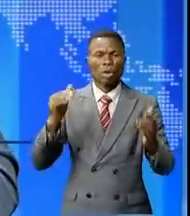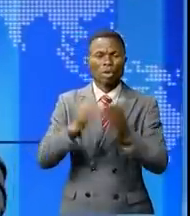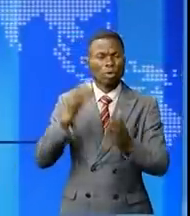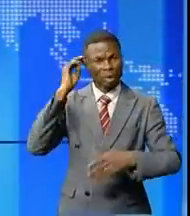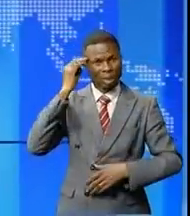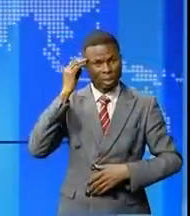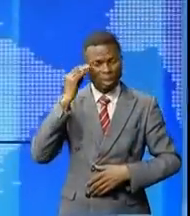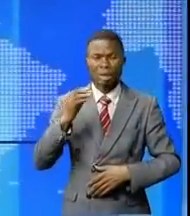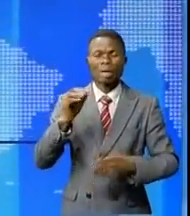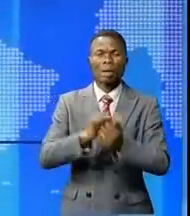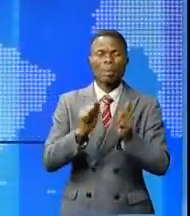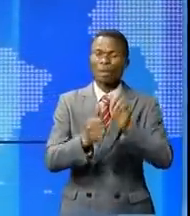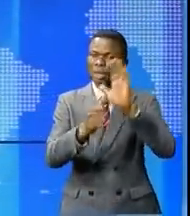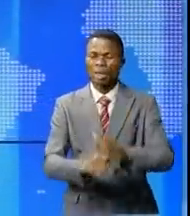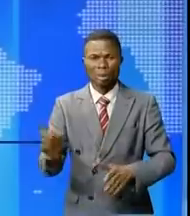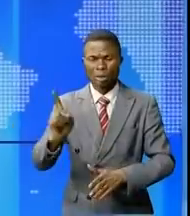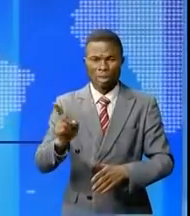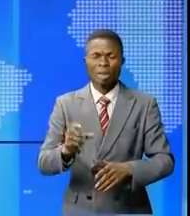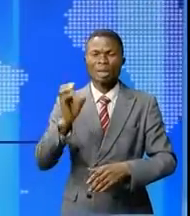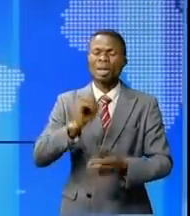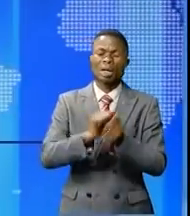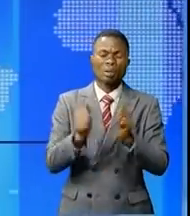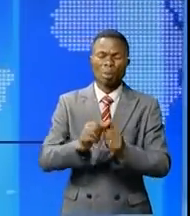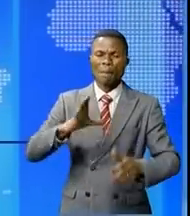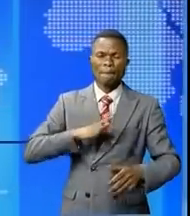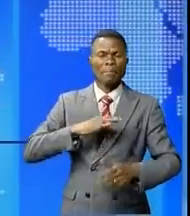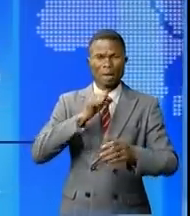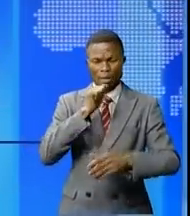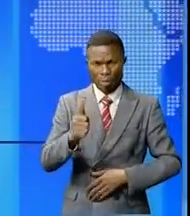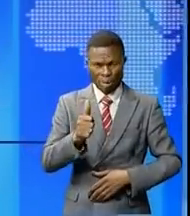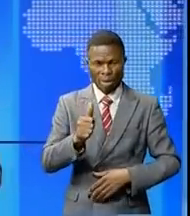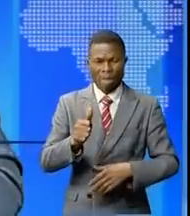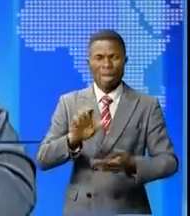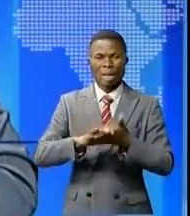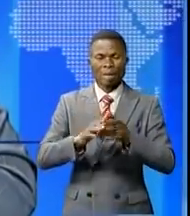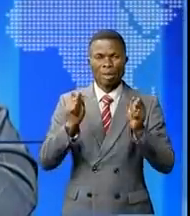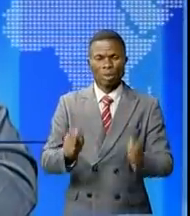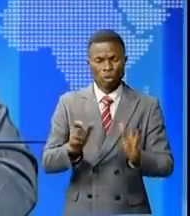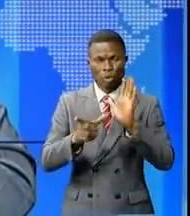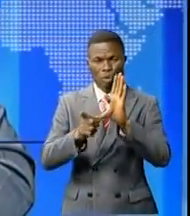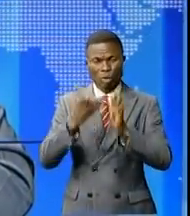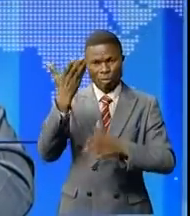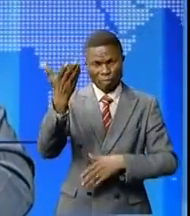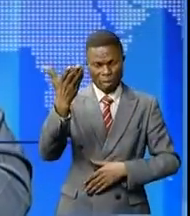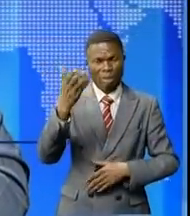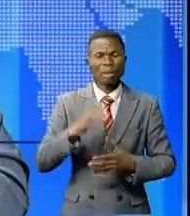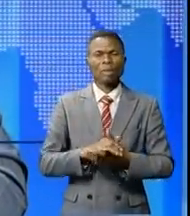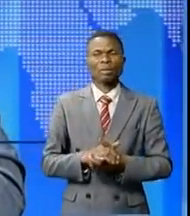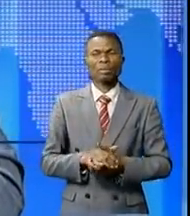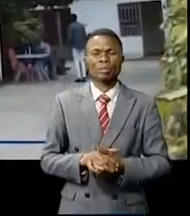zéro discrimination et zéro stigmatisation lucson le combat balla pour ce reportage